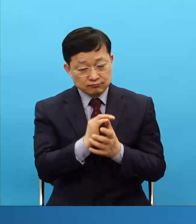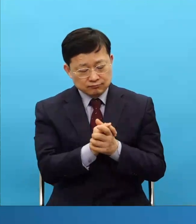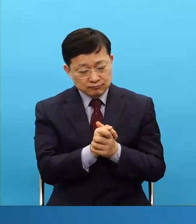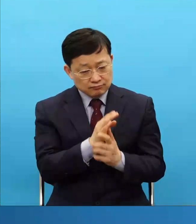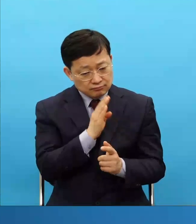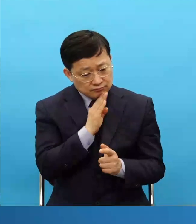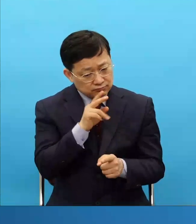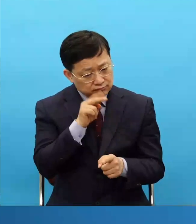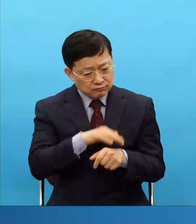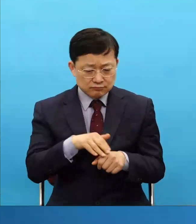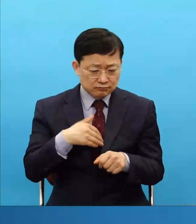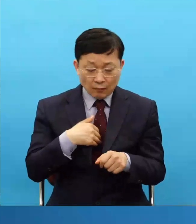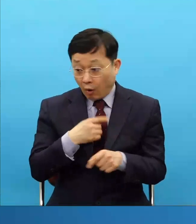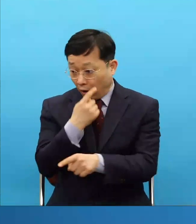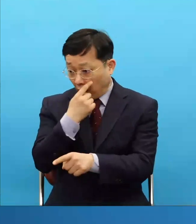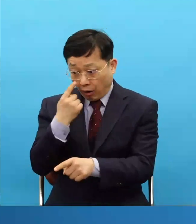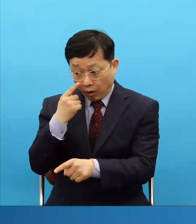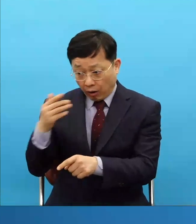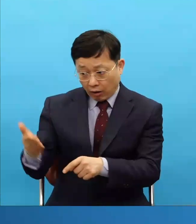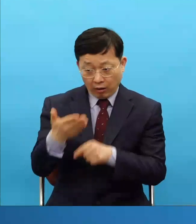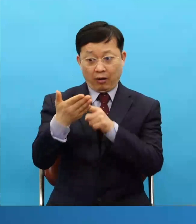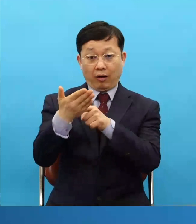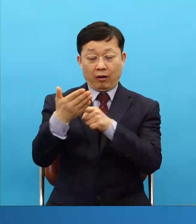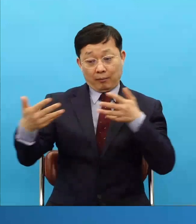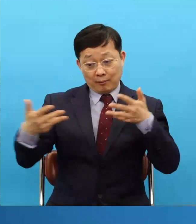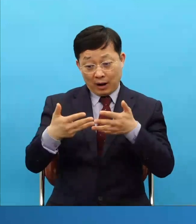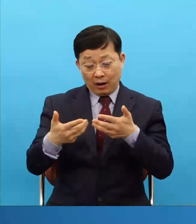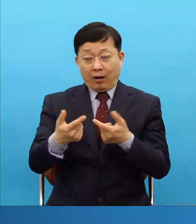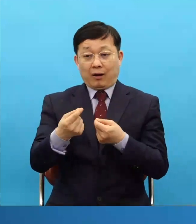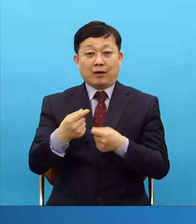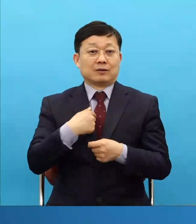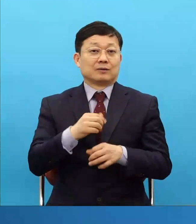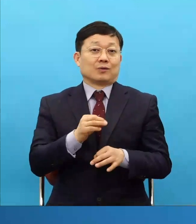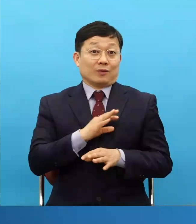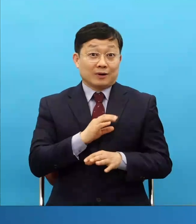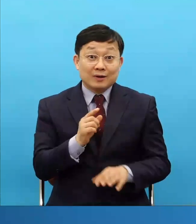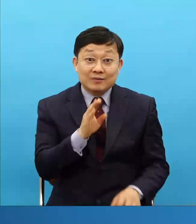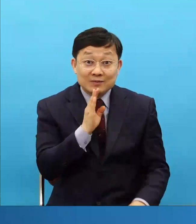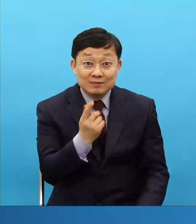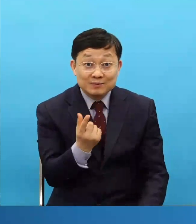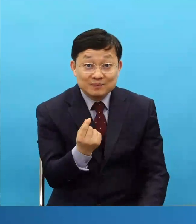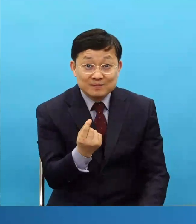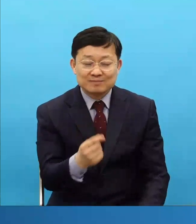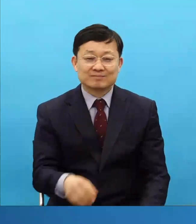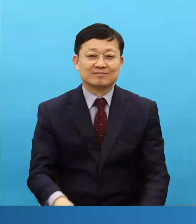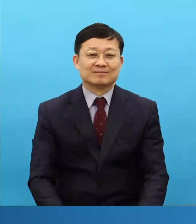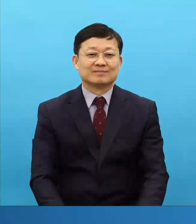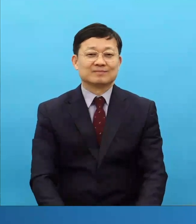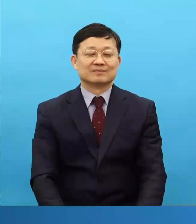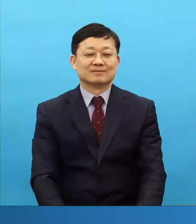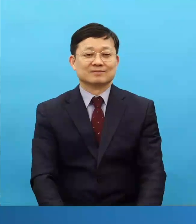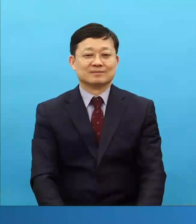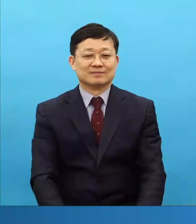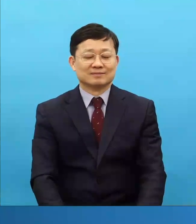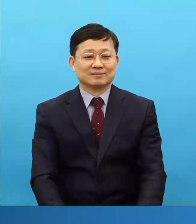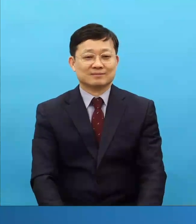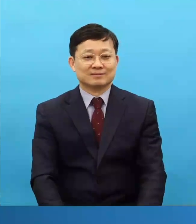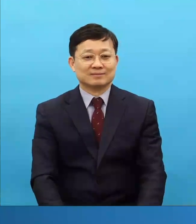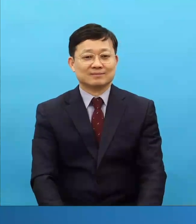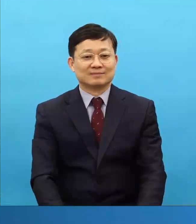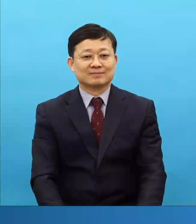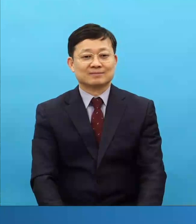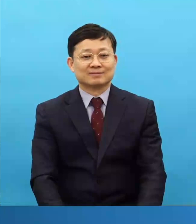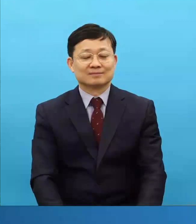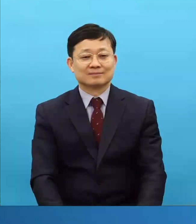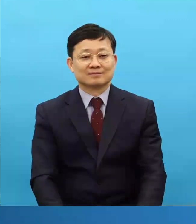그게 증거가 나오면 깜짝 놀래잖아요. And you know, the thing that you may do, you may not know if it's right or it's wrong, but one day if you see something that verifies that, you get